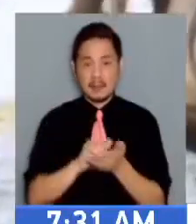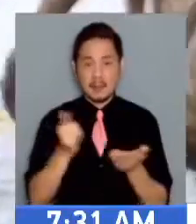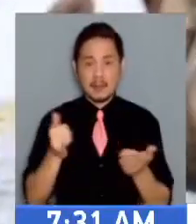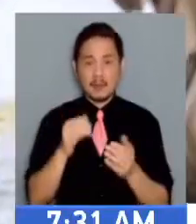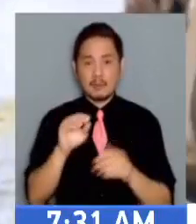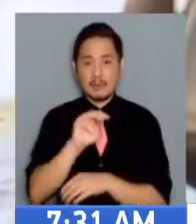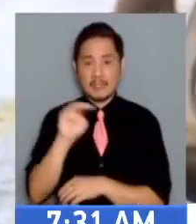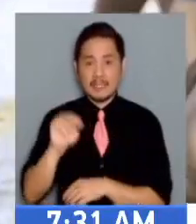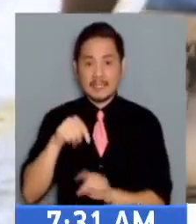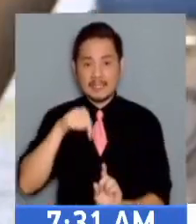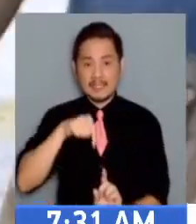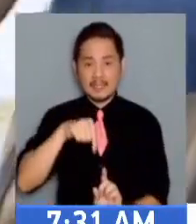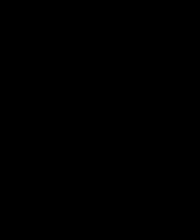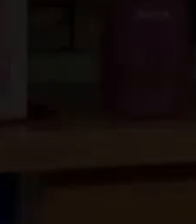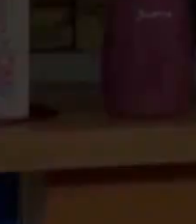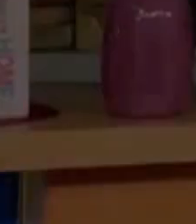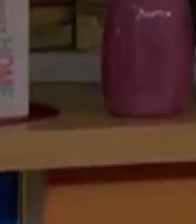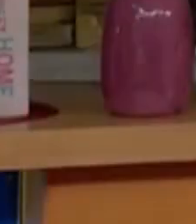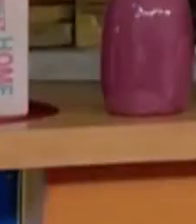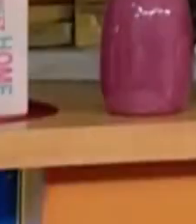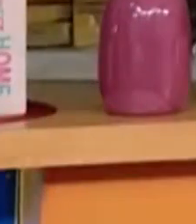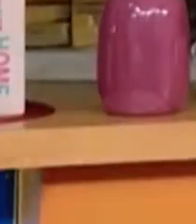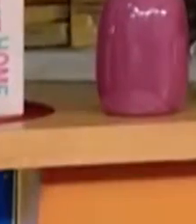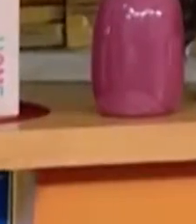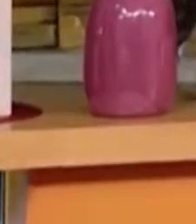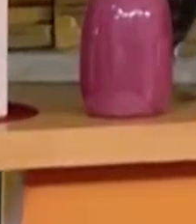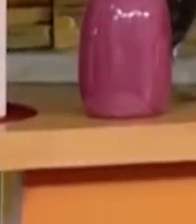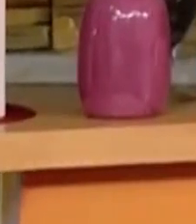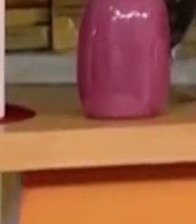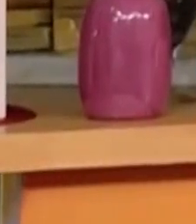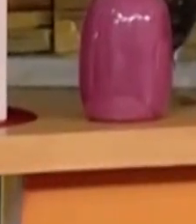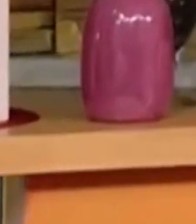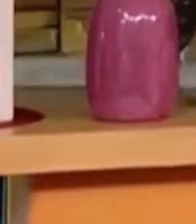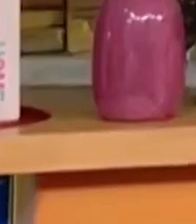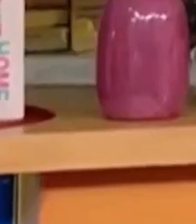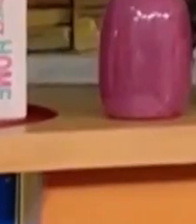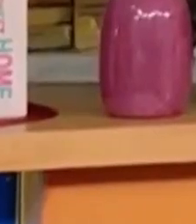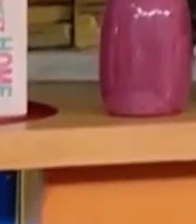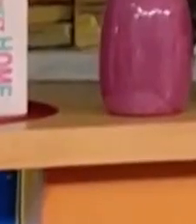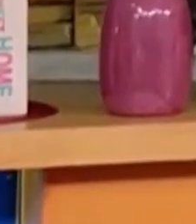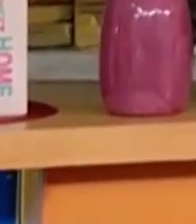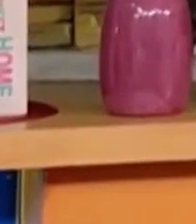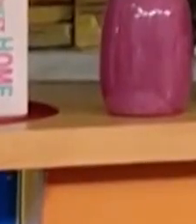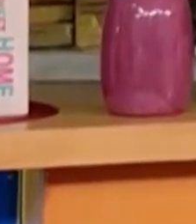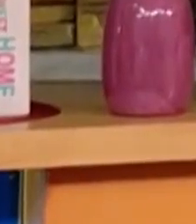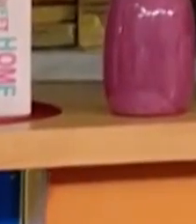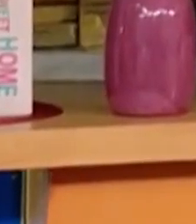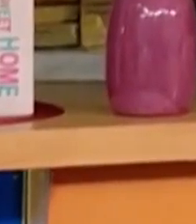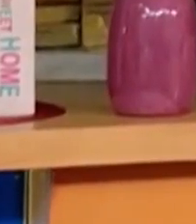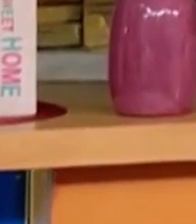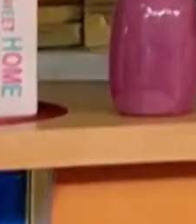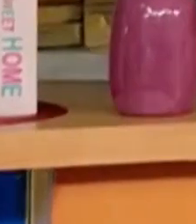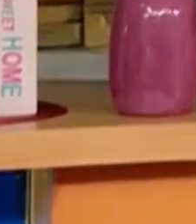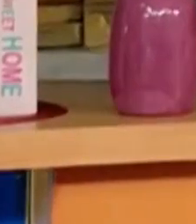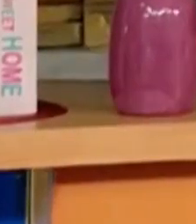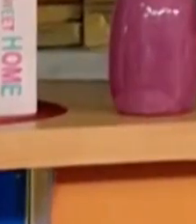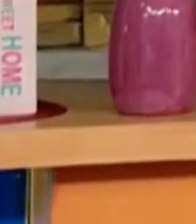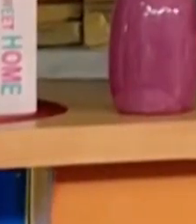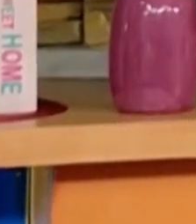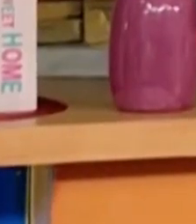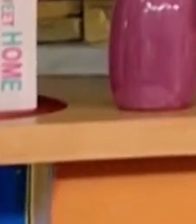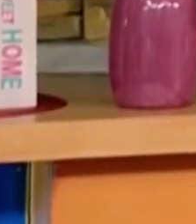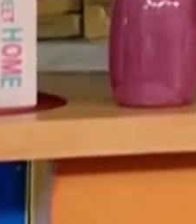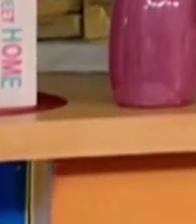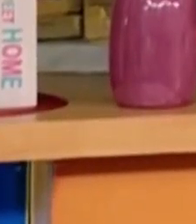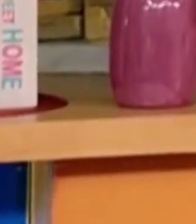sa GMA Integrated News. Igan, mauna ka sa mga balita. Panoorin ang unang balita sa unang hirit at iba pang award-winning